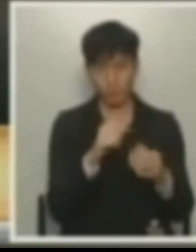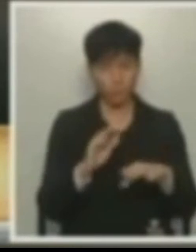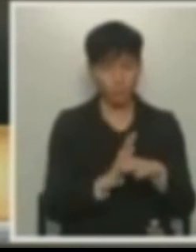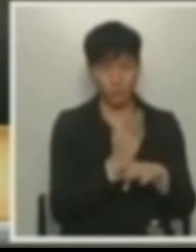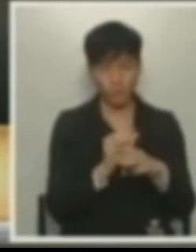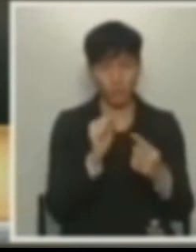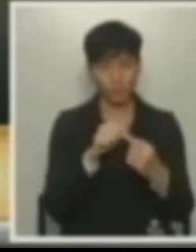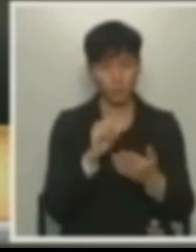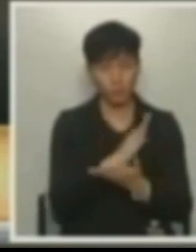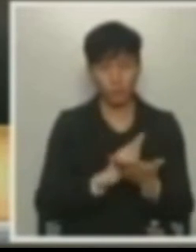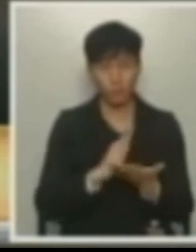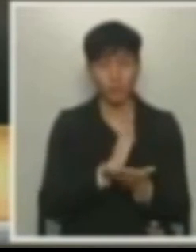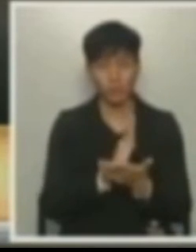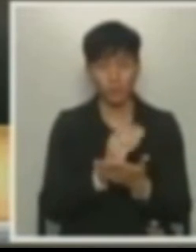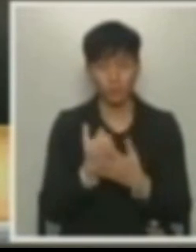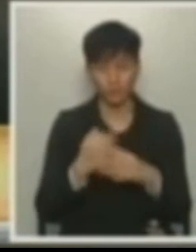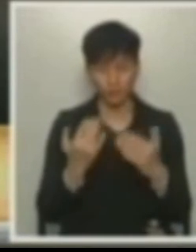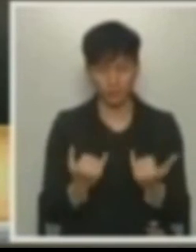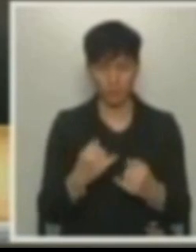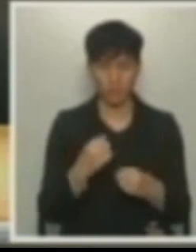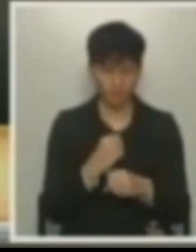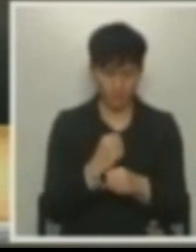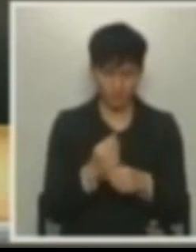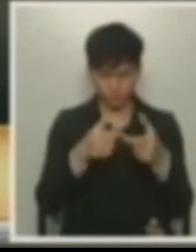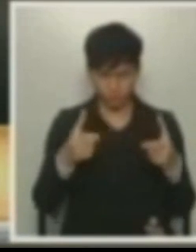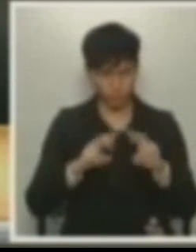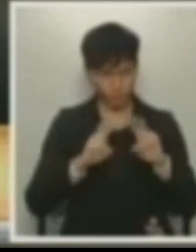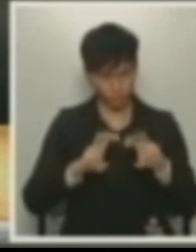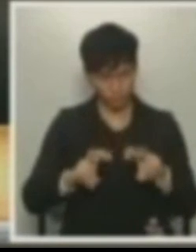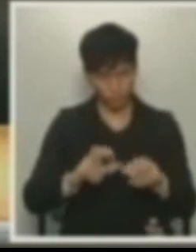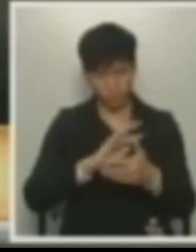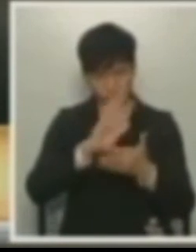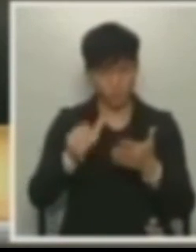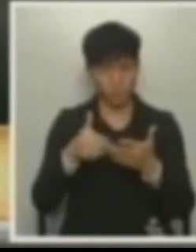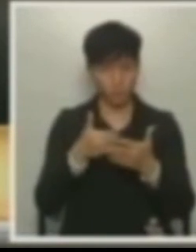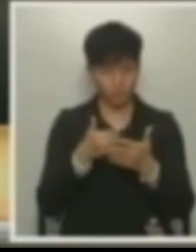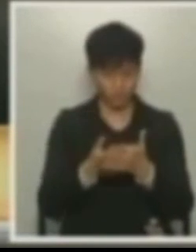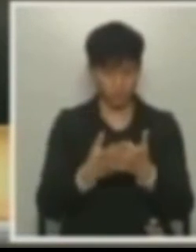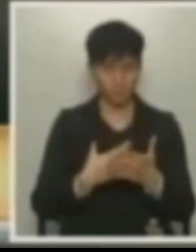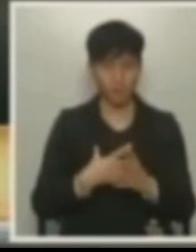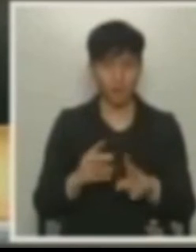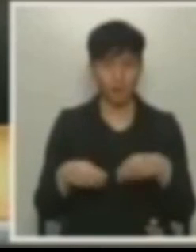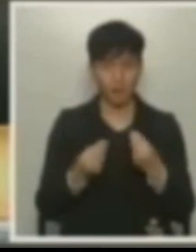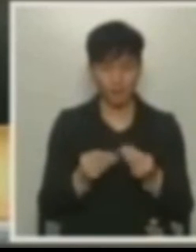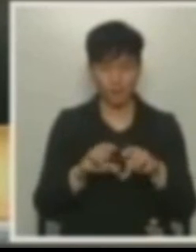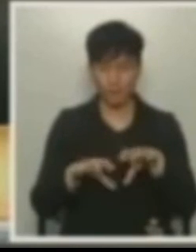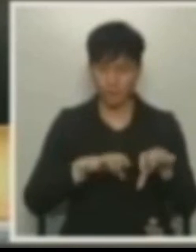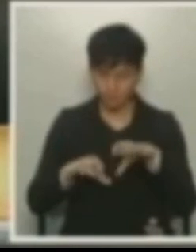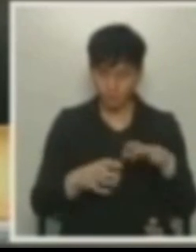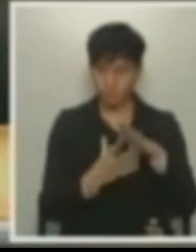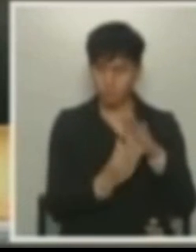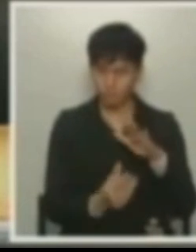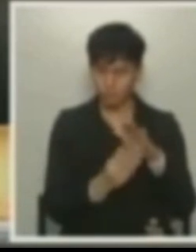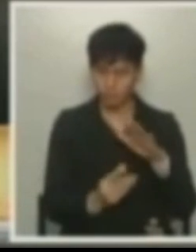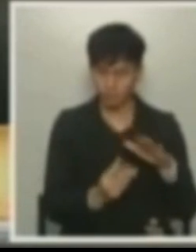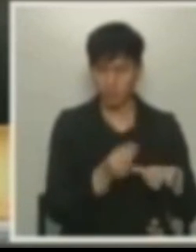ผลิตออกมาทั้งหมดเนี่ยนะครับทุกวันนี้จะเป็นไปได้หรือไม่ถ้าจะมีการจัดนะครับมาแจกให้กับพรรค